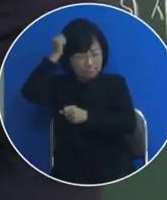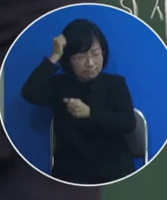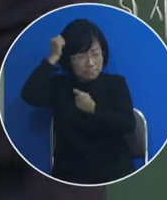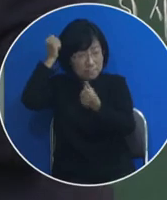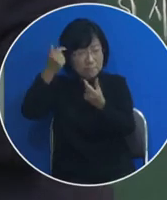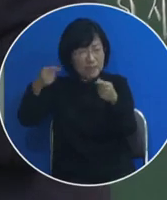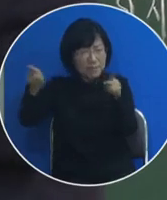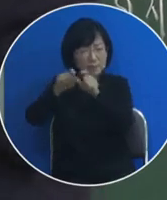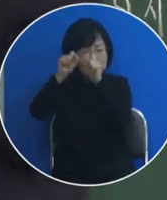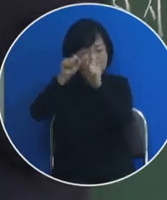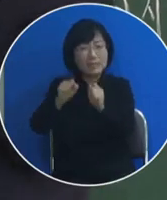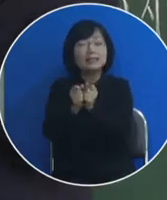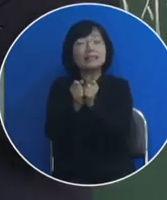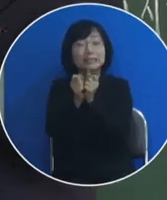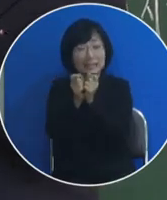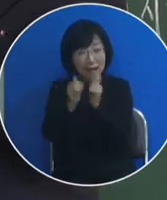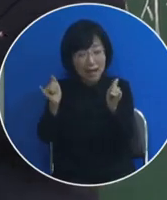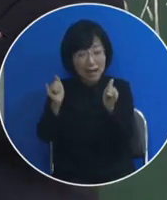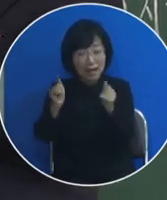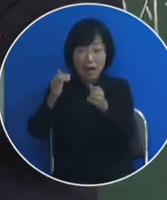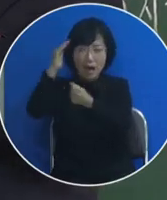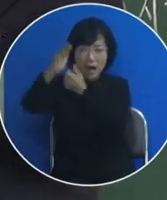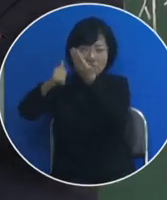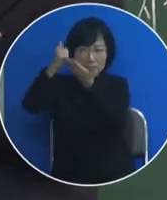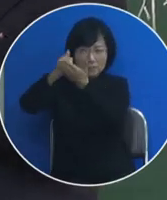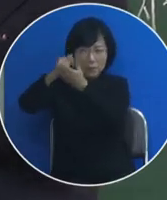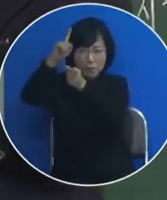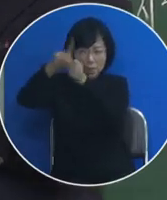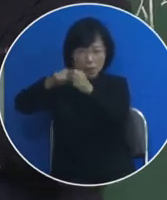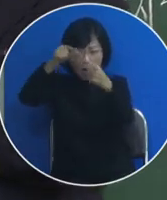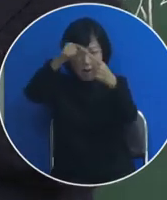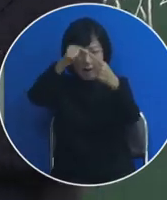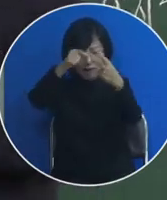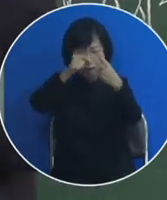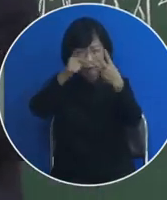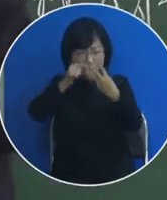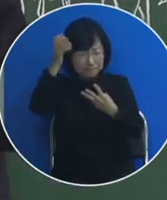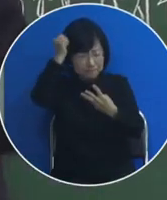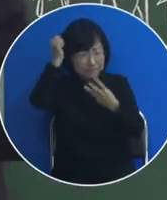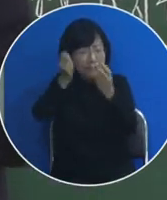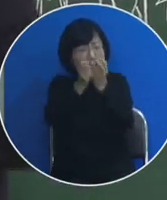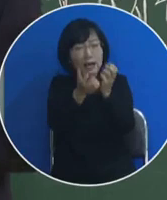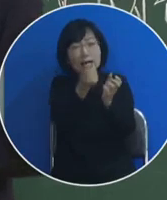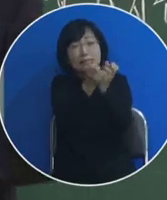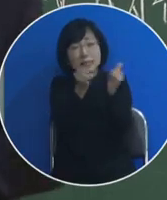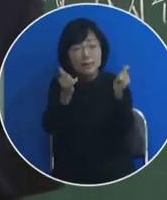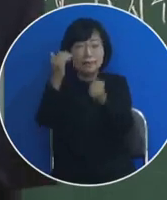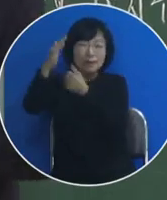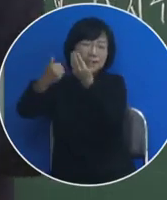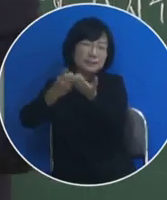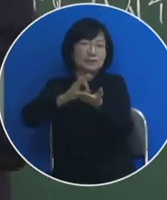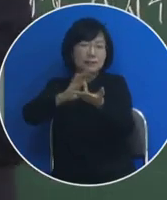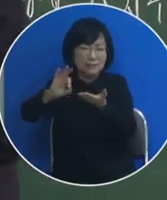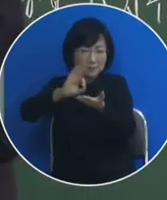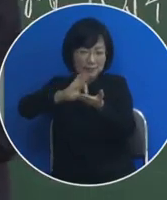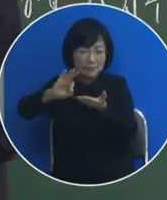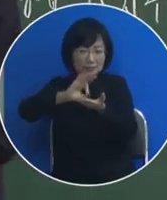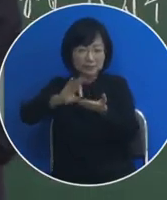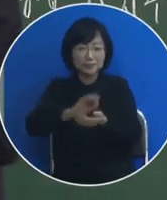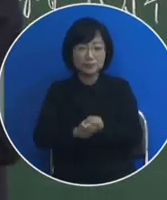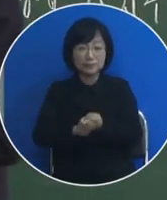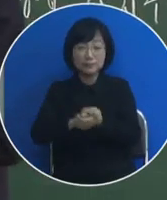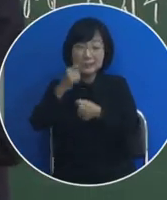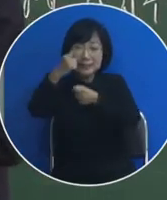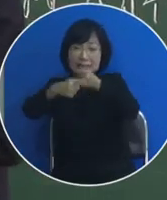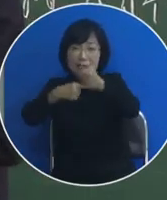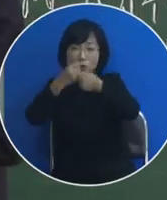속에 있는 자는 그럴 수밖에 없어요. Those who are inside of God's three absolute goals have no choice but to be that way. 1년 동안 완전히 여러분 것으로